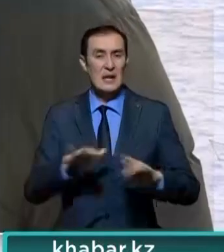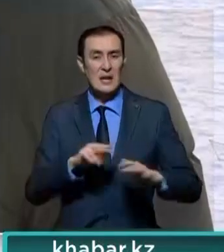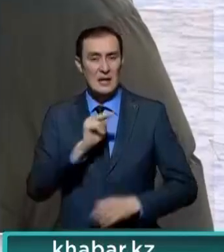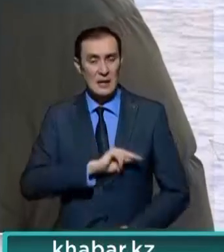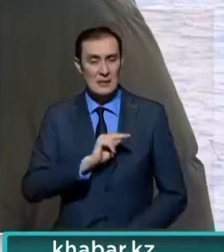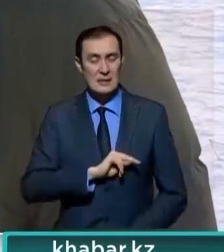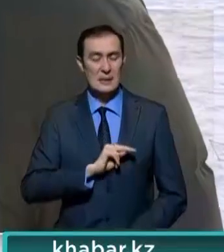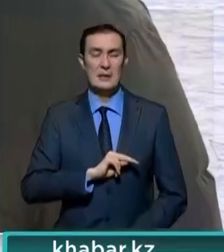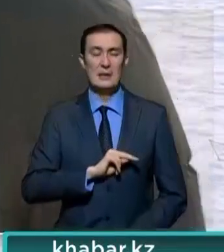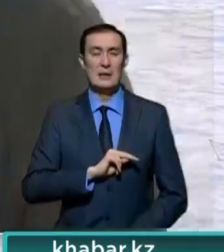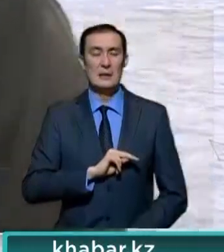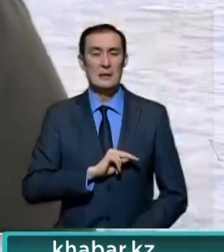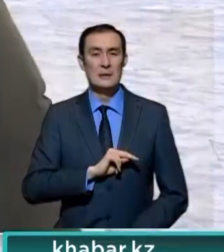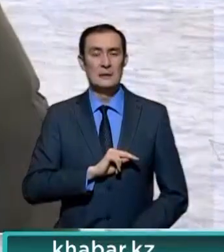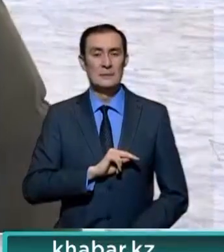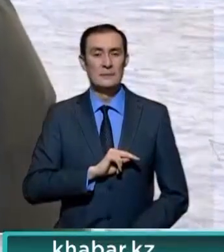и